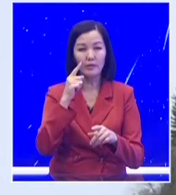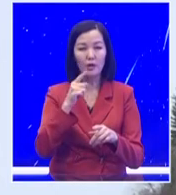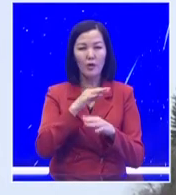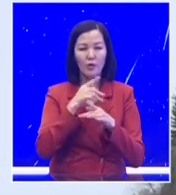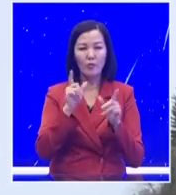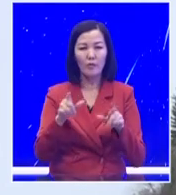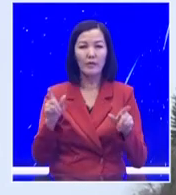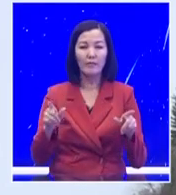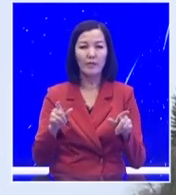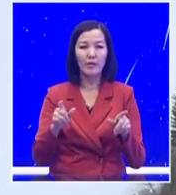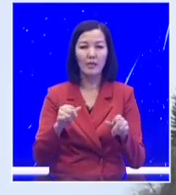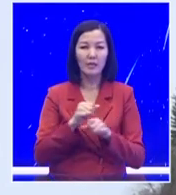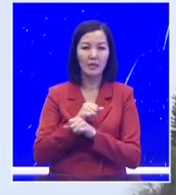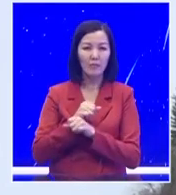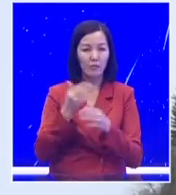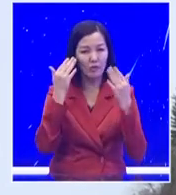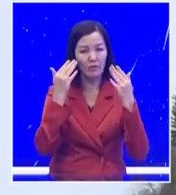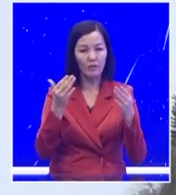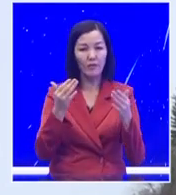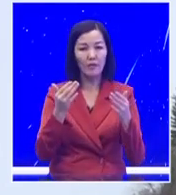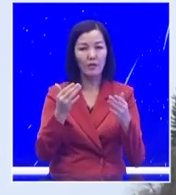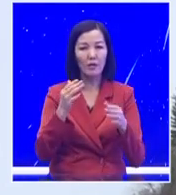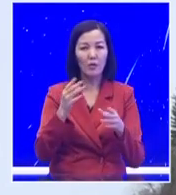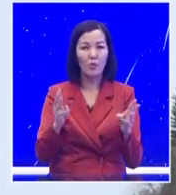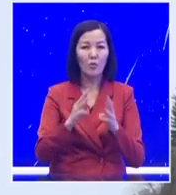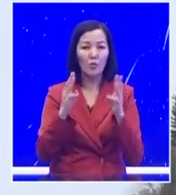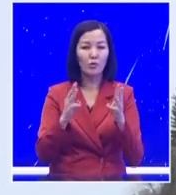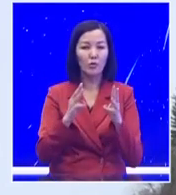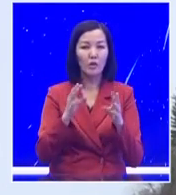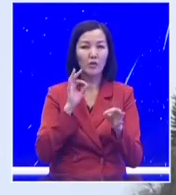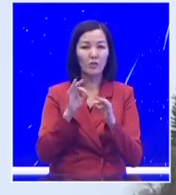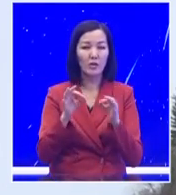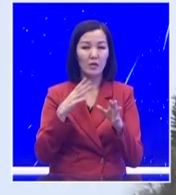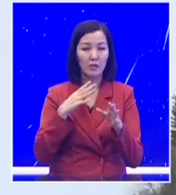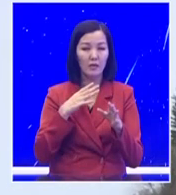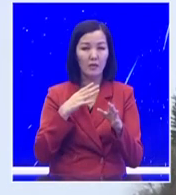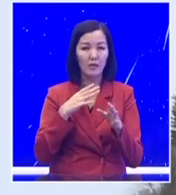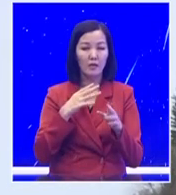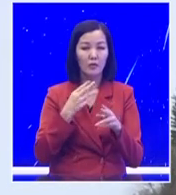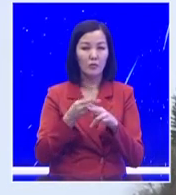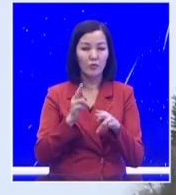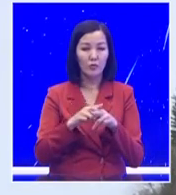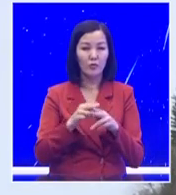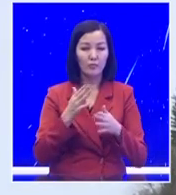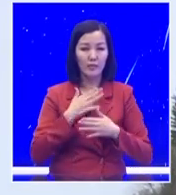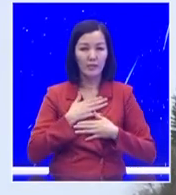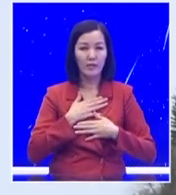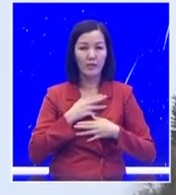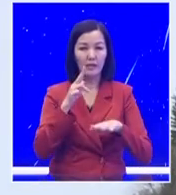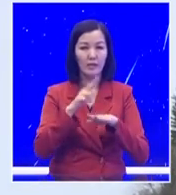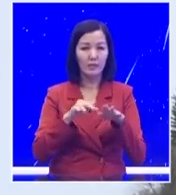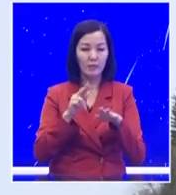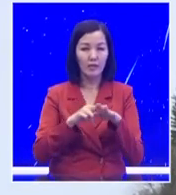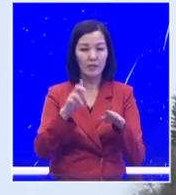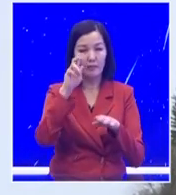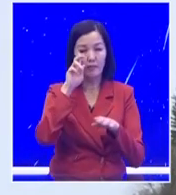адамдар, демалушылар білмейді, от жақпайтын жерлерге от жағы жібереді. Сол үшін біздің мына инспекторлар,